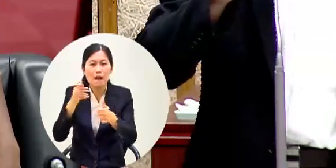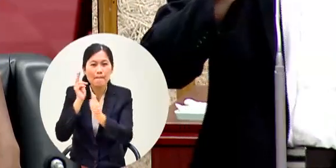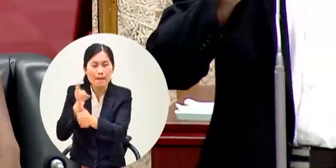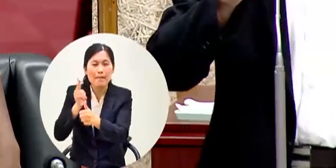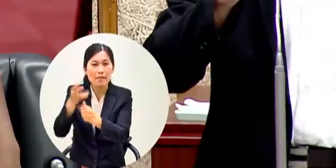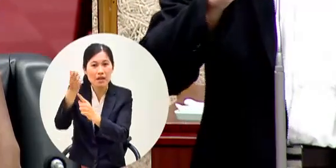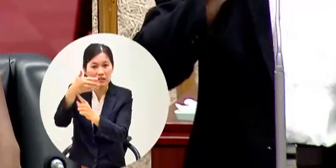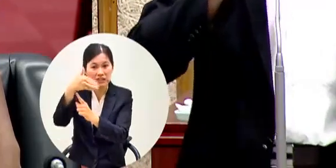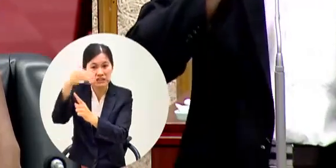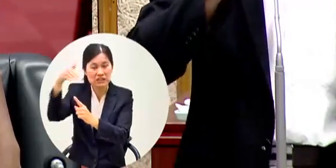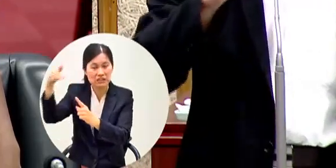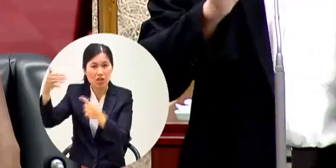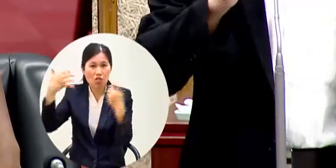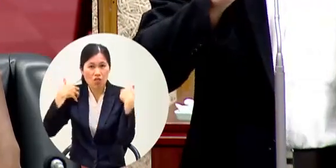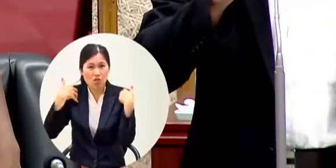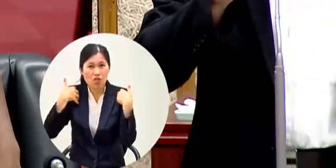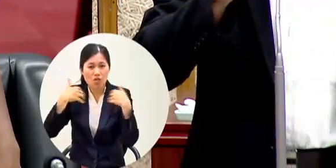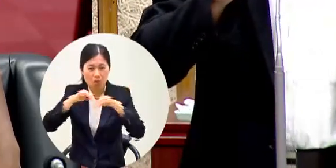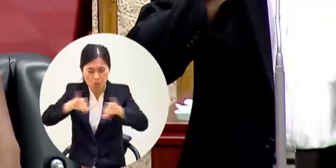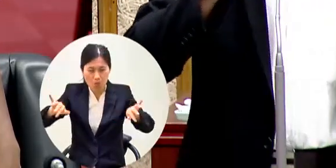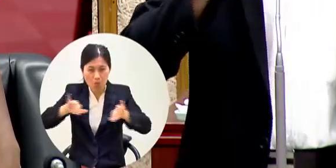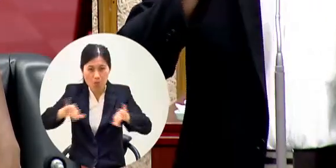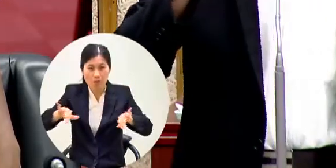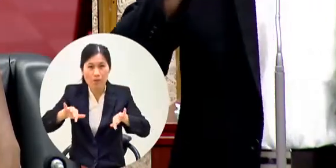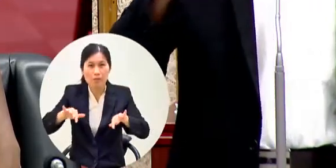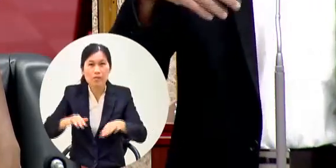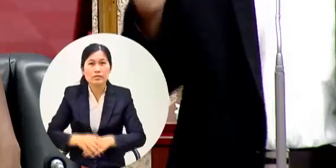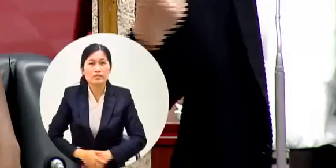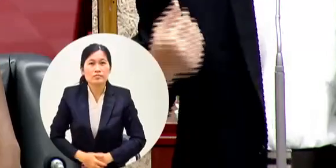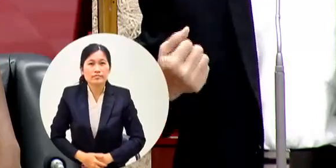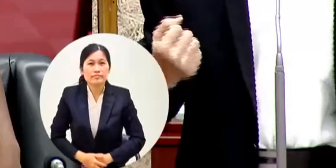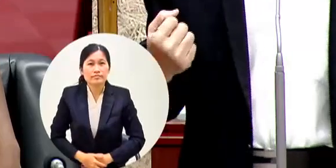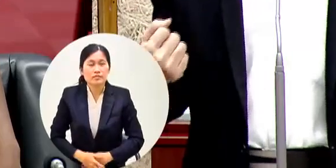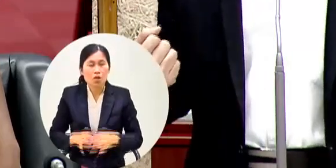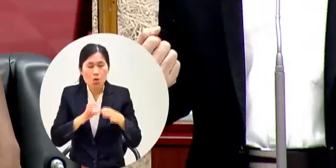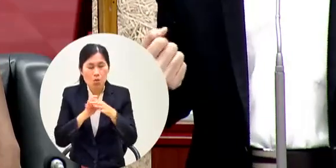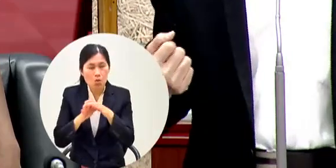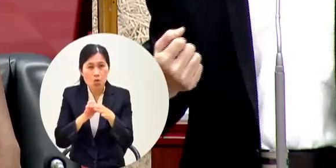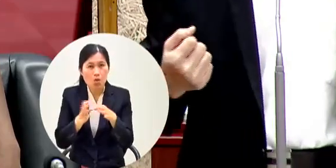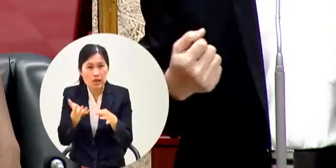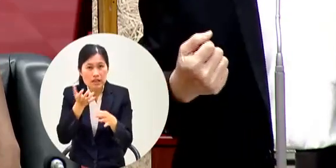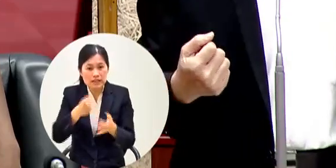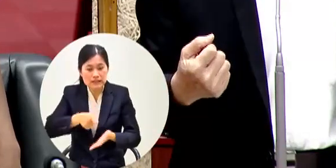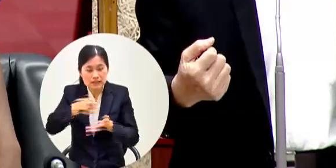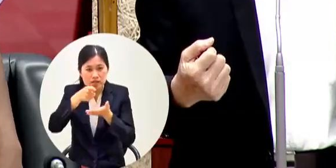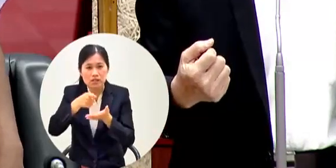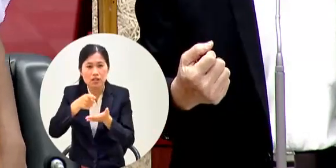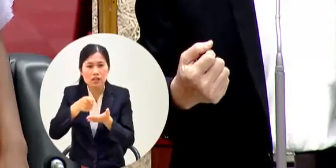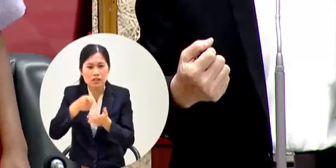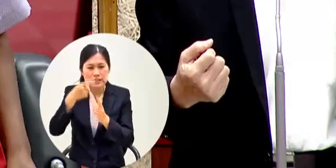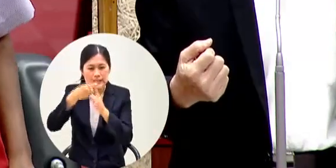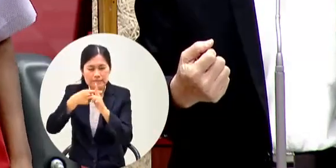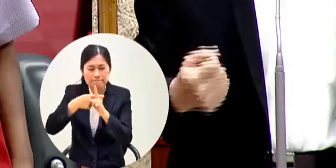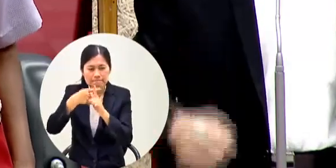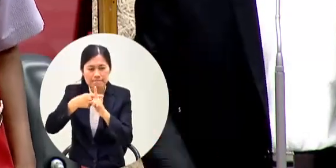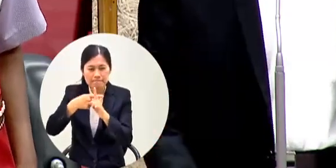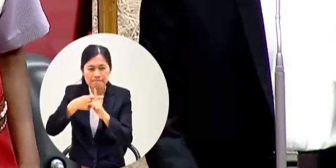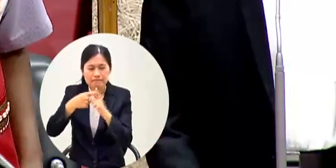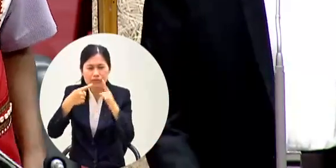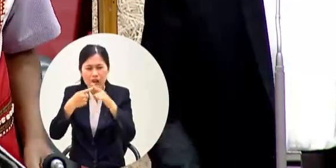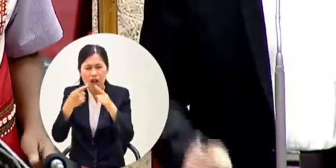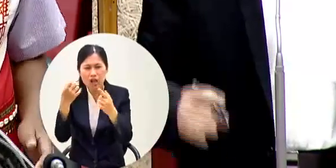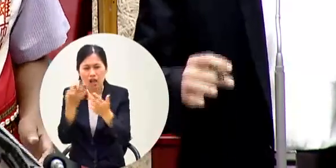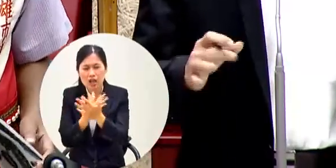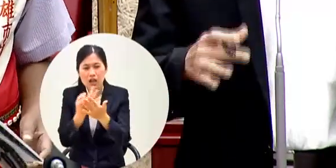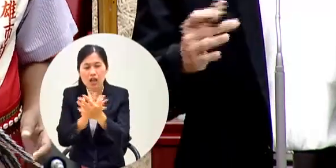跟六龟，还有桃园跟茂林哈、哦、这四个区。那剩下的刚刚那个拉玛夏拉甲仙那个是龟崎山在管的，它